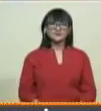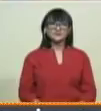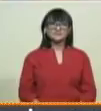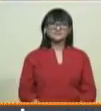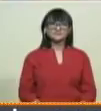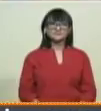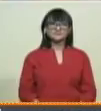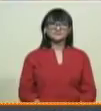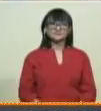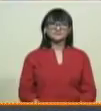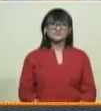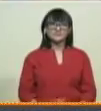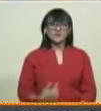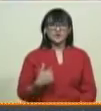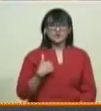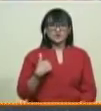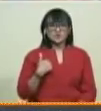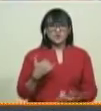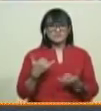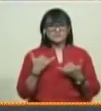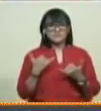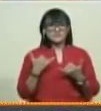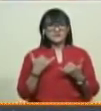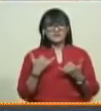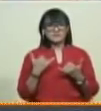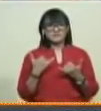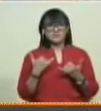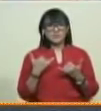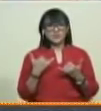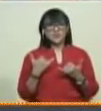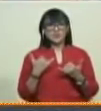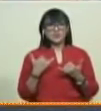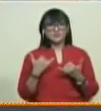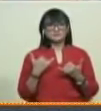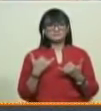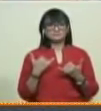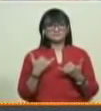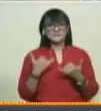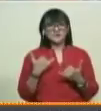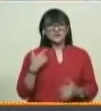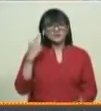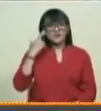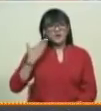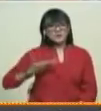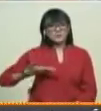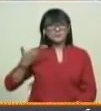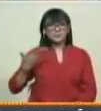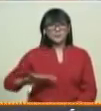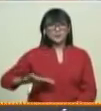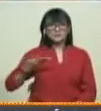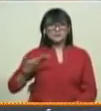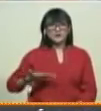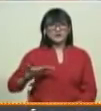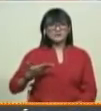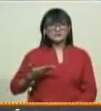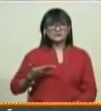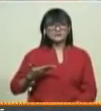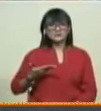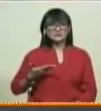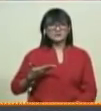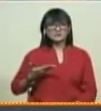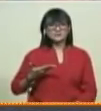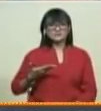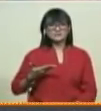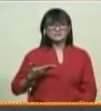Yo personalmente doy especial importancia al mensaje que usted va a